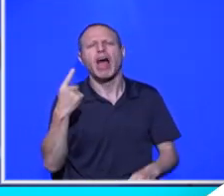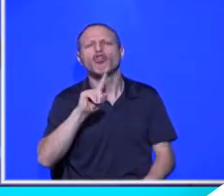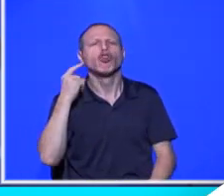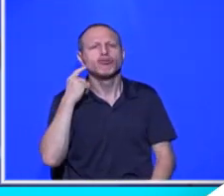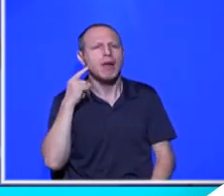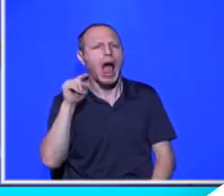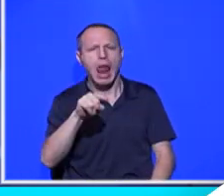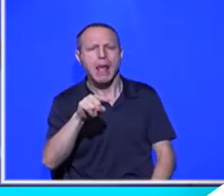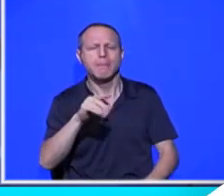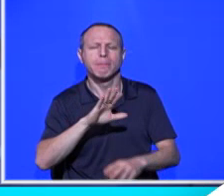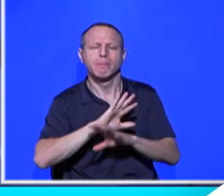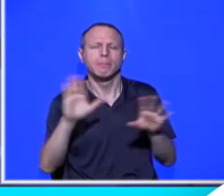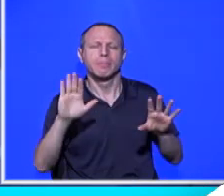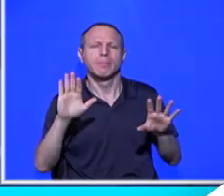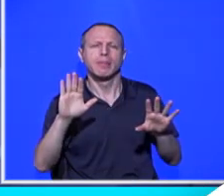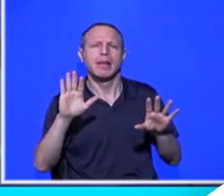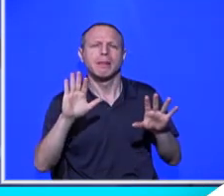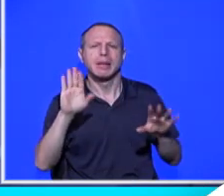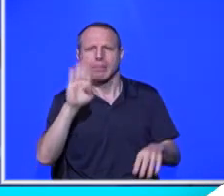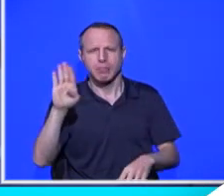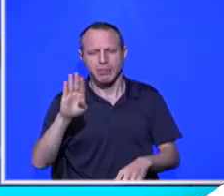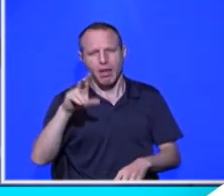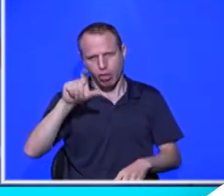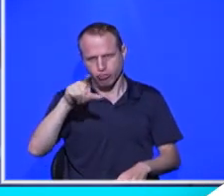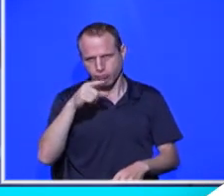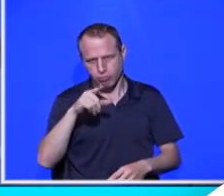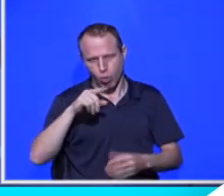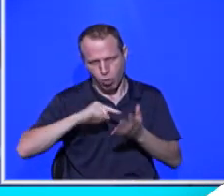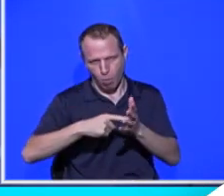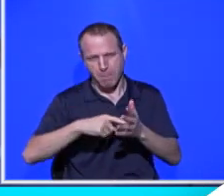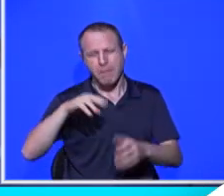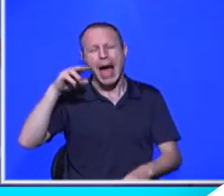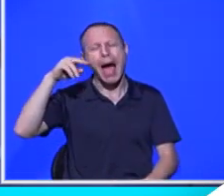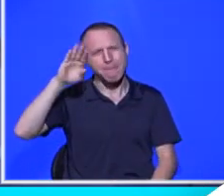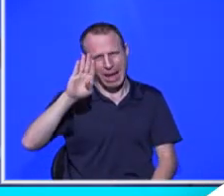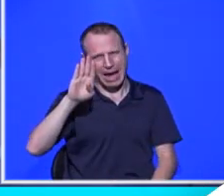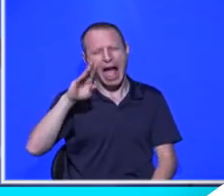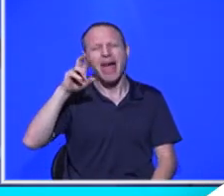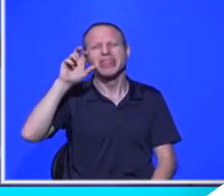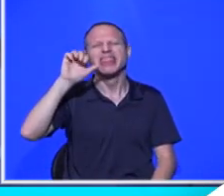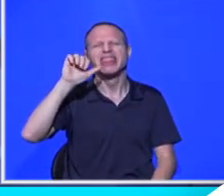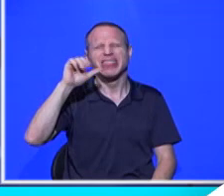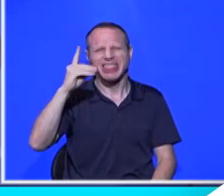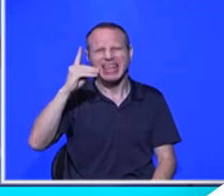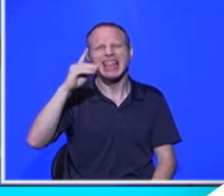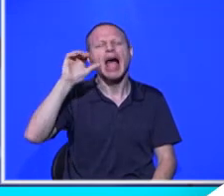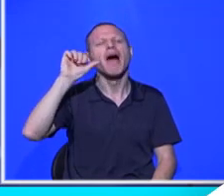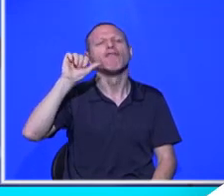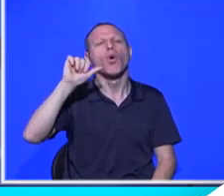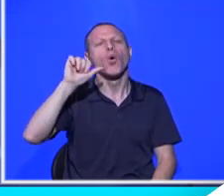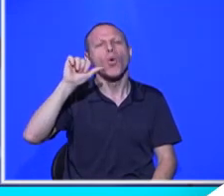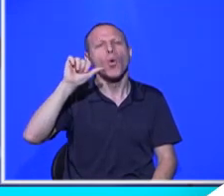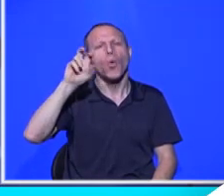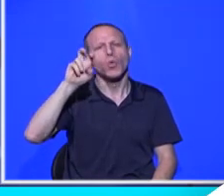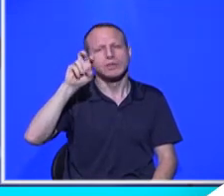האנשים האלה שהזכרת, וברקת הוא דוגמה קלאסית, וגם עוזי דיין ודיכטר, זה אנשים שהם פיגורות, שהיה מאחוריהם איזה רזומה של עשייה. דו, לא, במיוחד